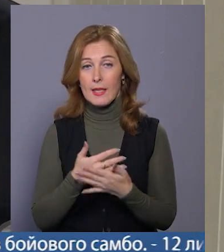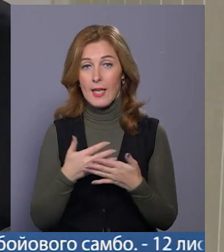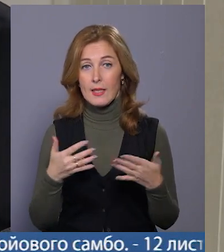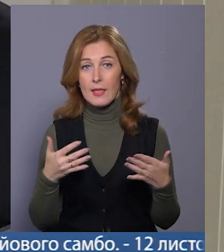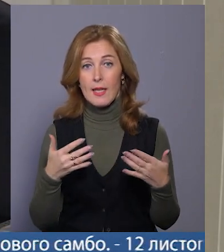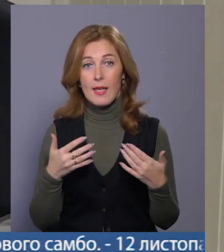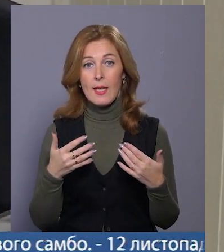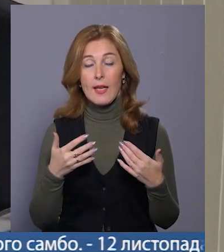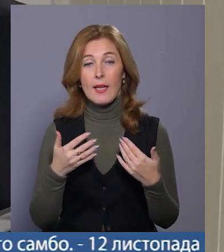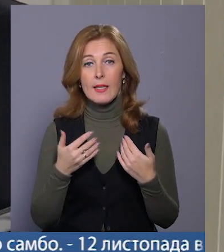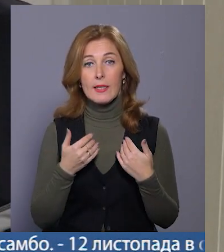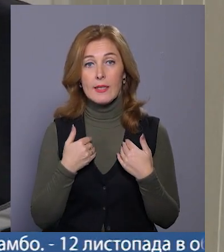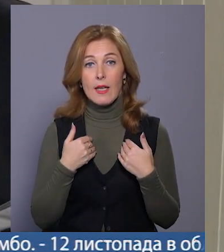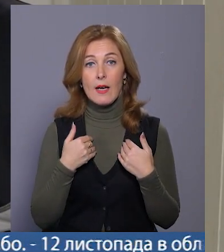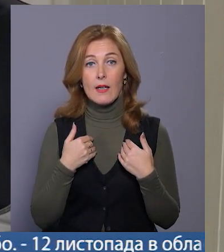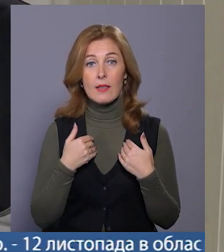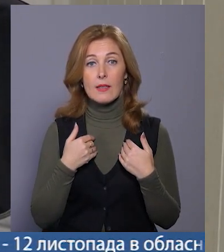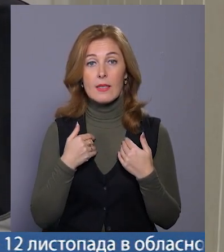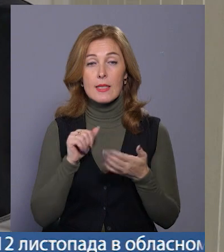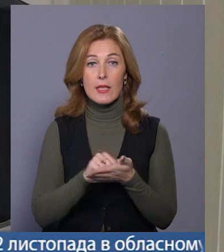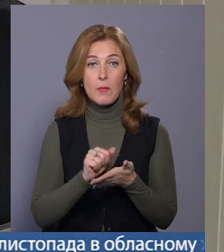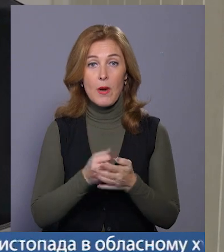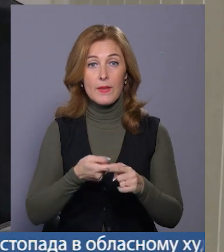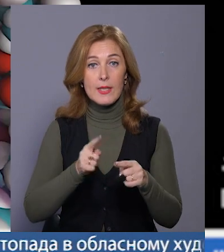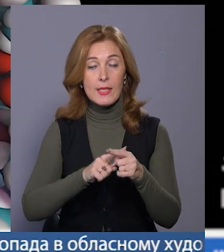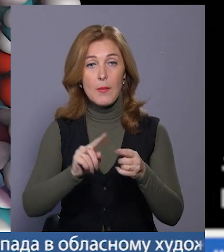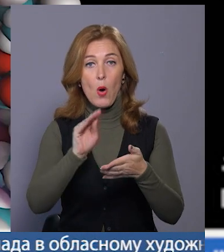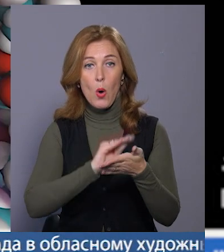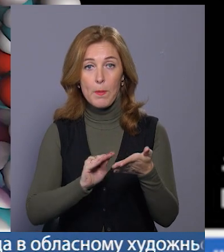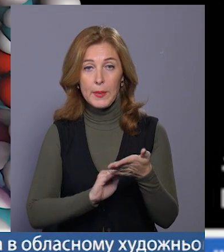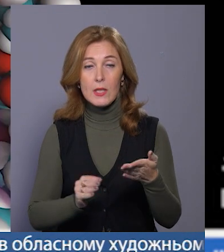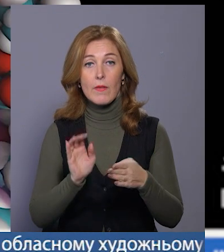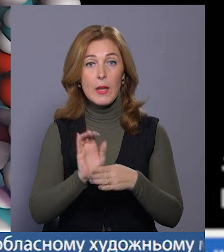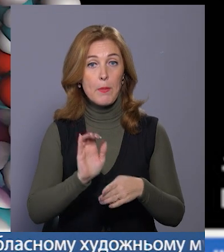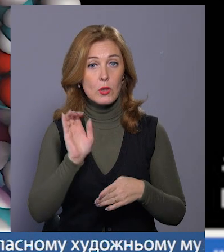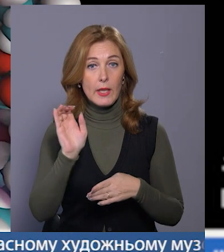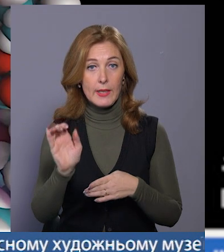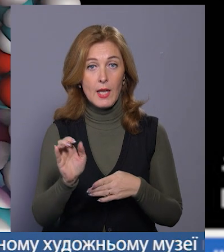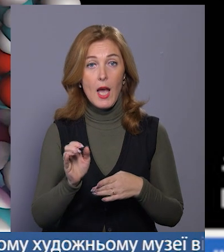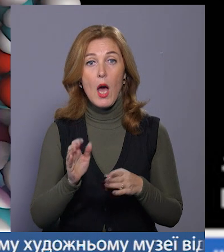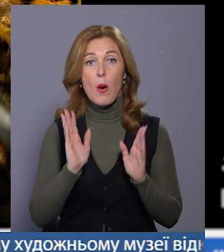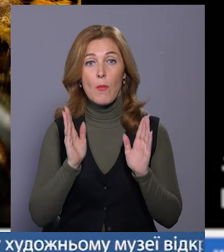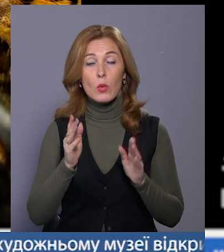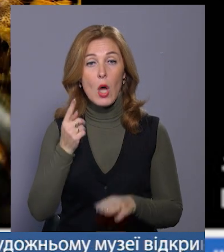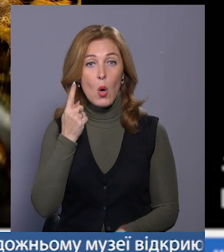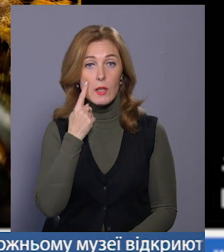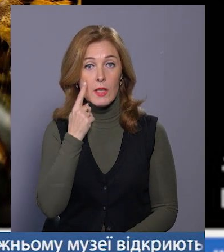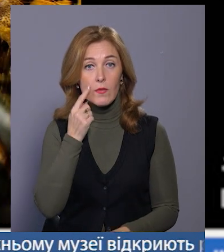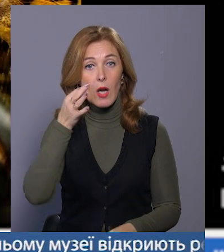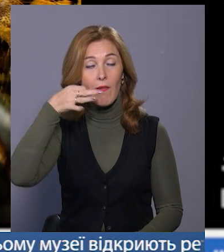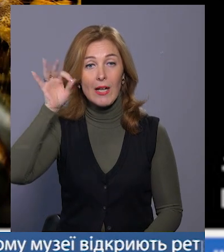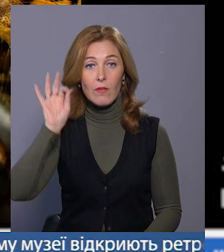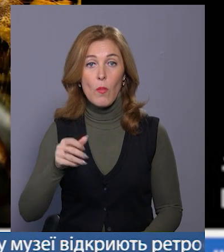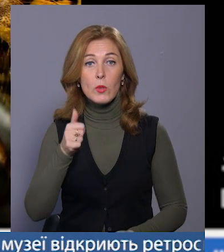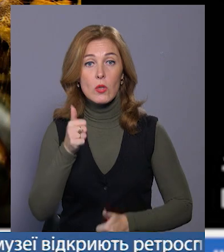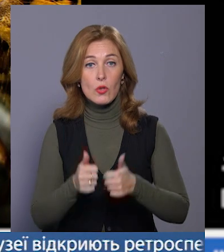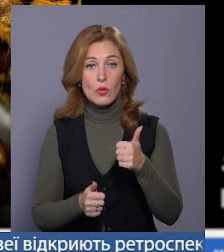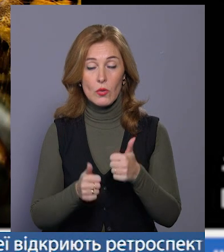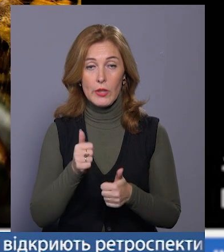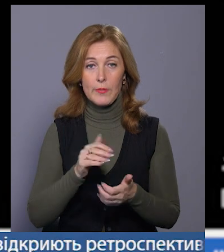я дотичний до цього був, це знімається, трошки описується і подається. Зображення будуть оцінюватися кваліфікованим журі, яке складається з